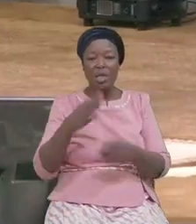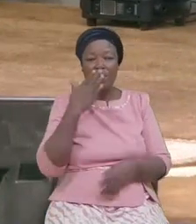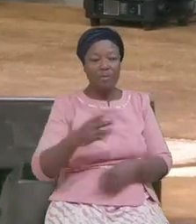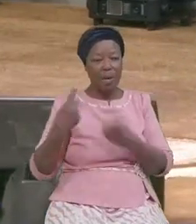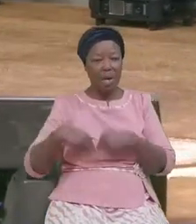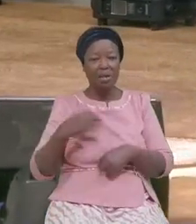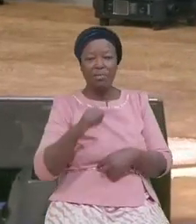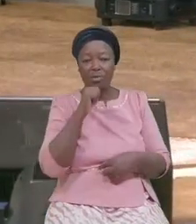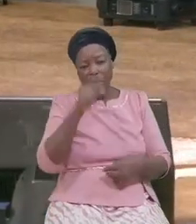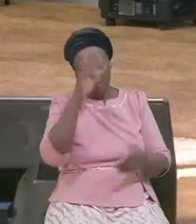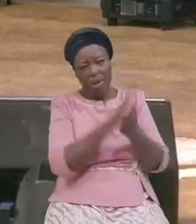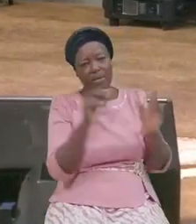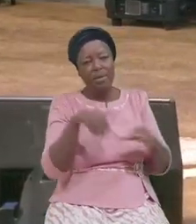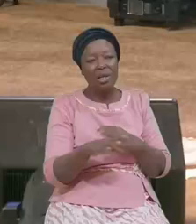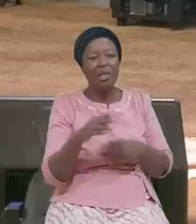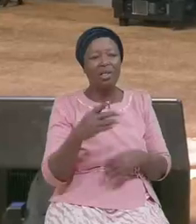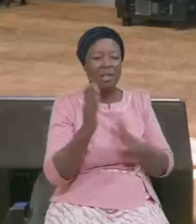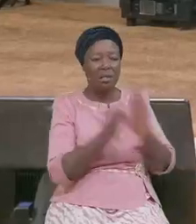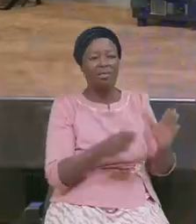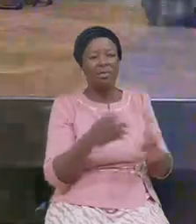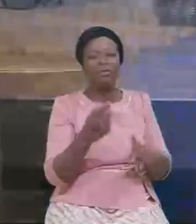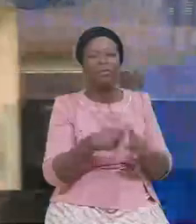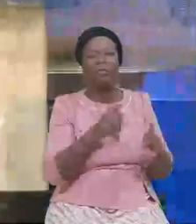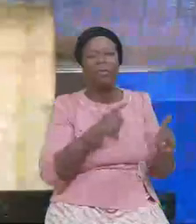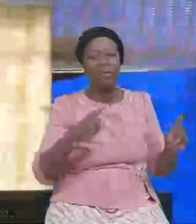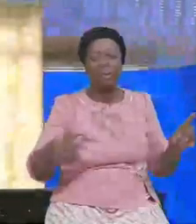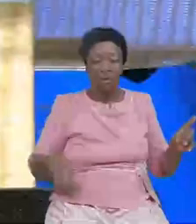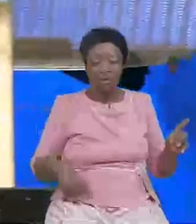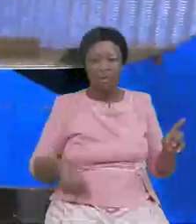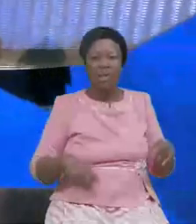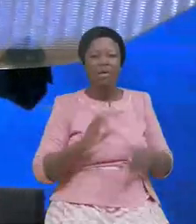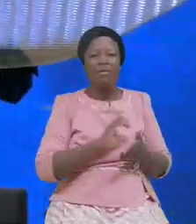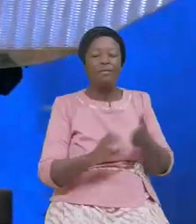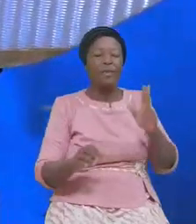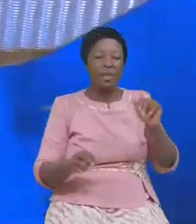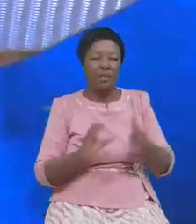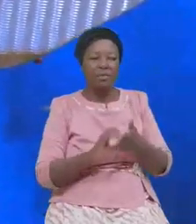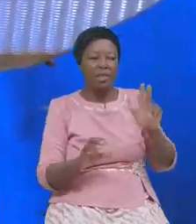de se détourner du Dieu vivant. Verset 13. Mais